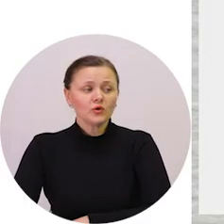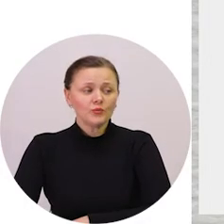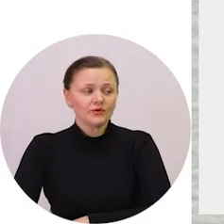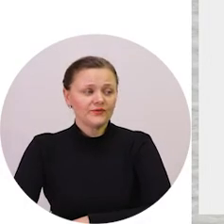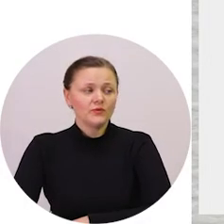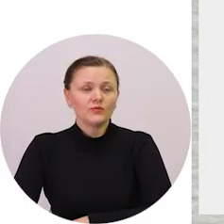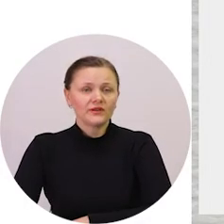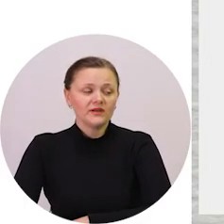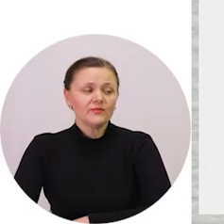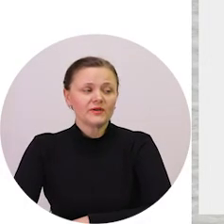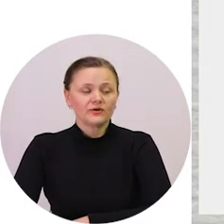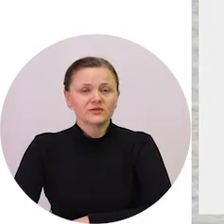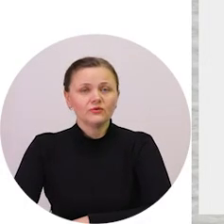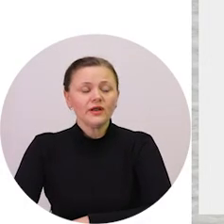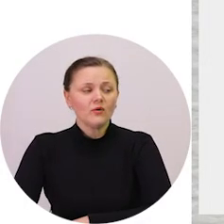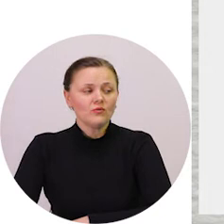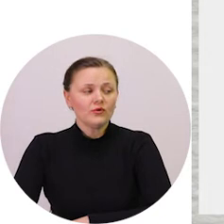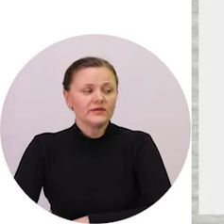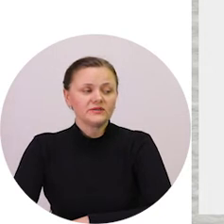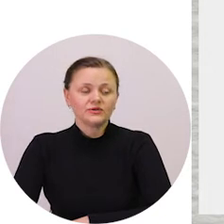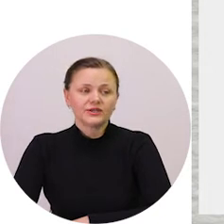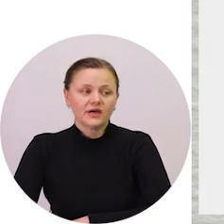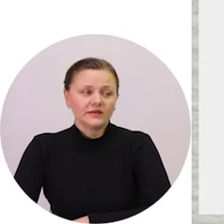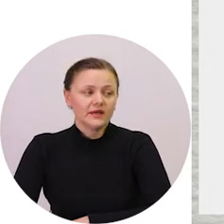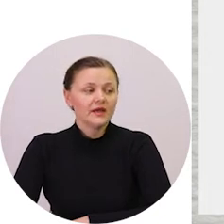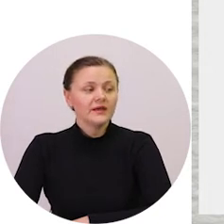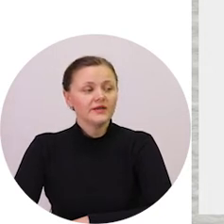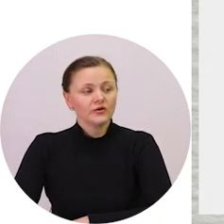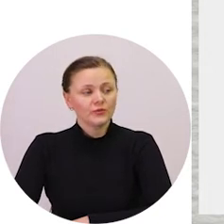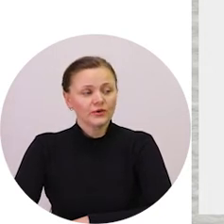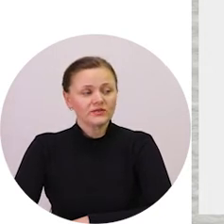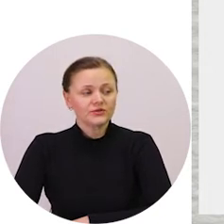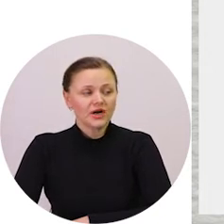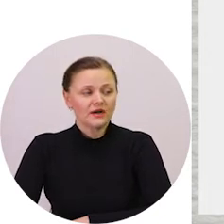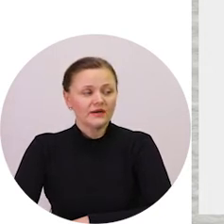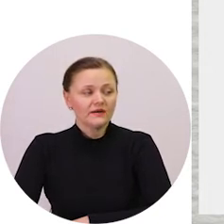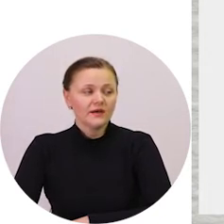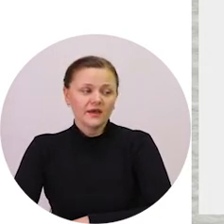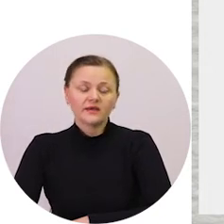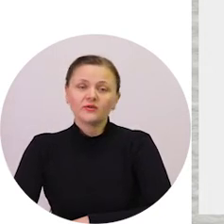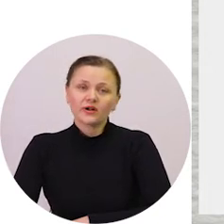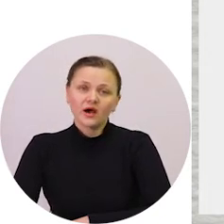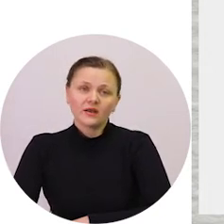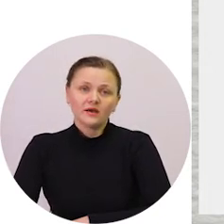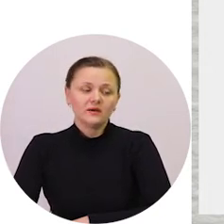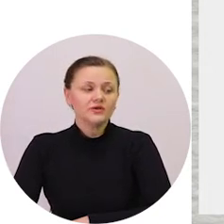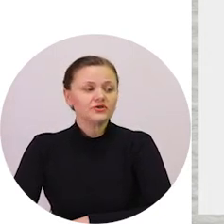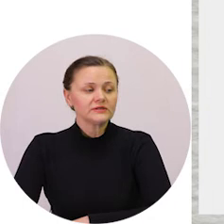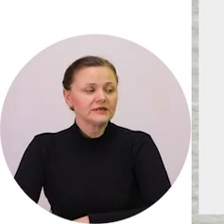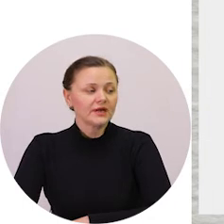Diferențele nu pot fi un motiv pentru excluderea omului din societate, din grupurile sociale.